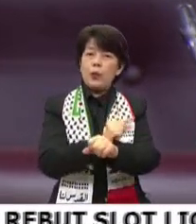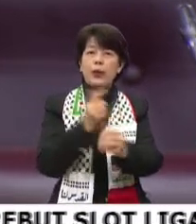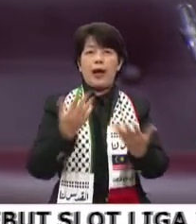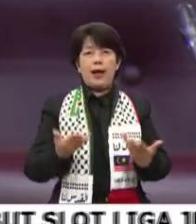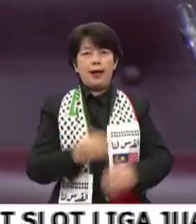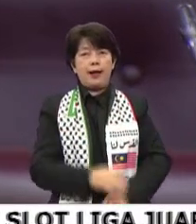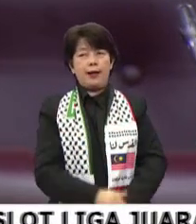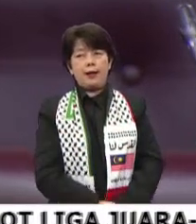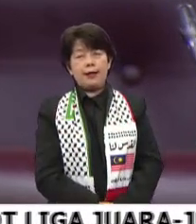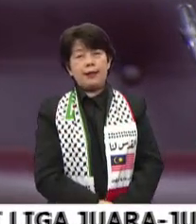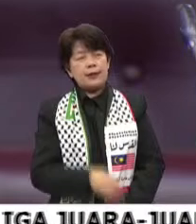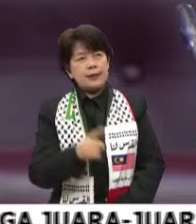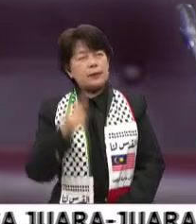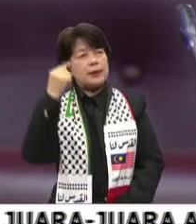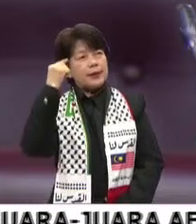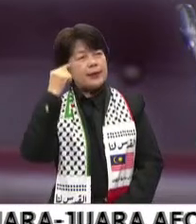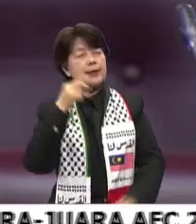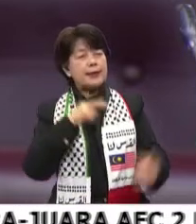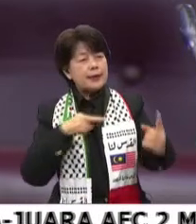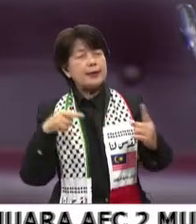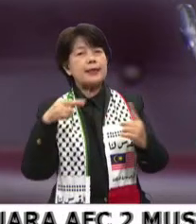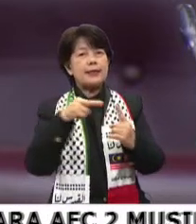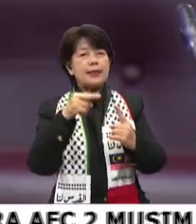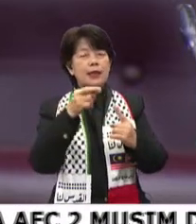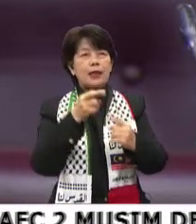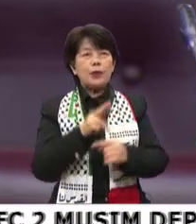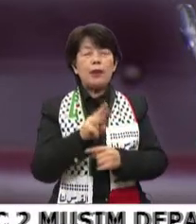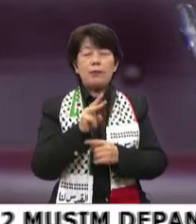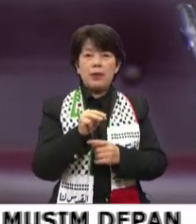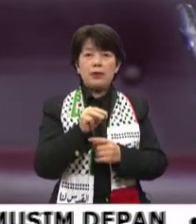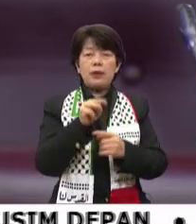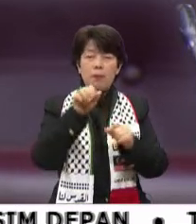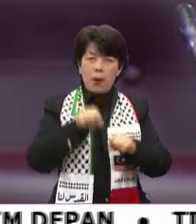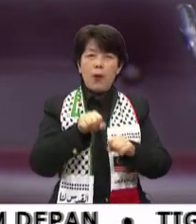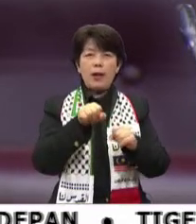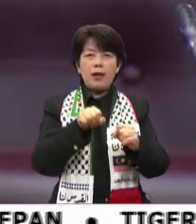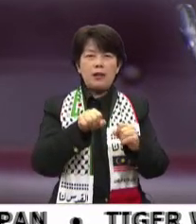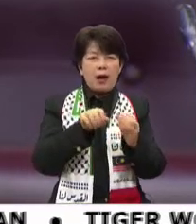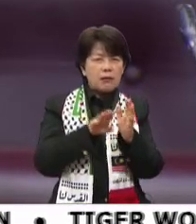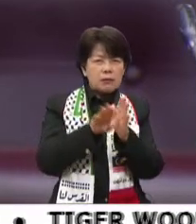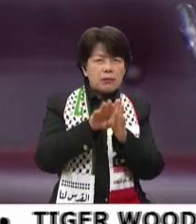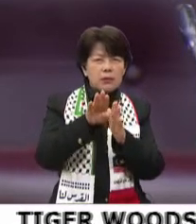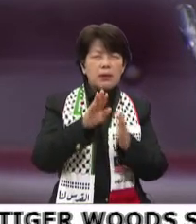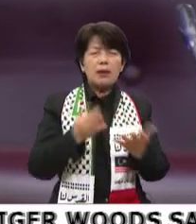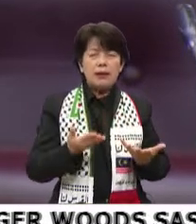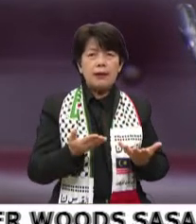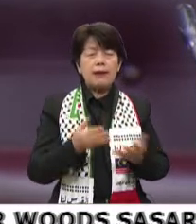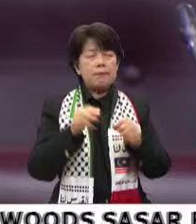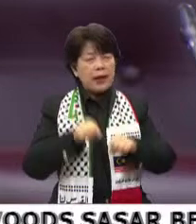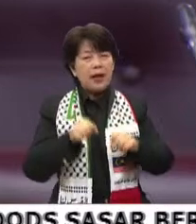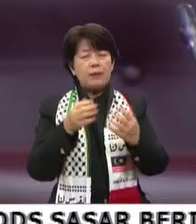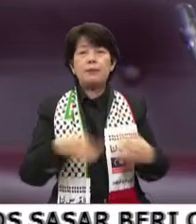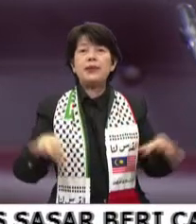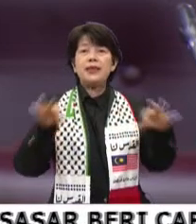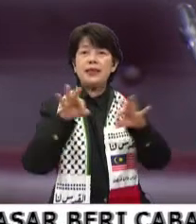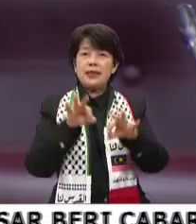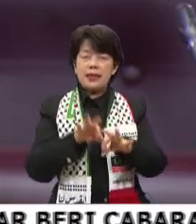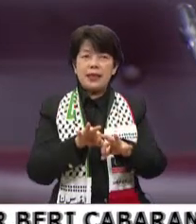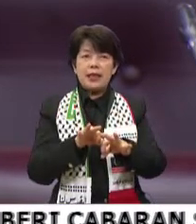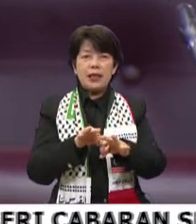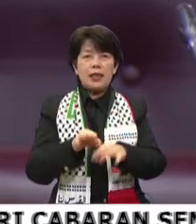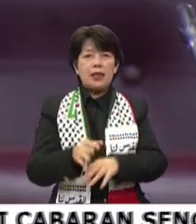akan satu ketika Ringgit akan mengukuh dan satu lagi langkah kita yang penting ialah di